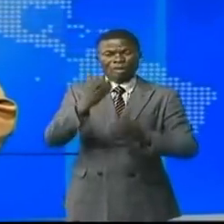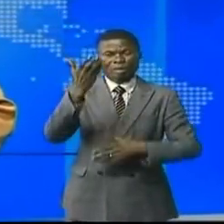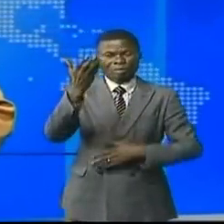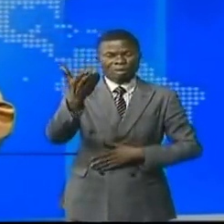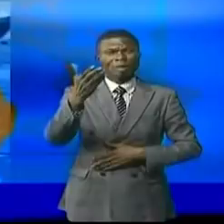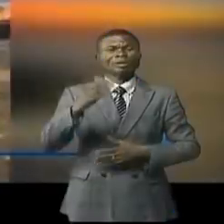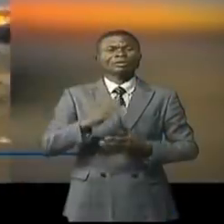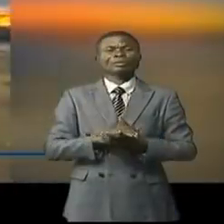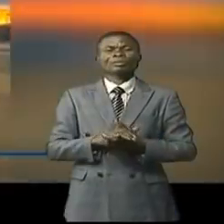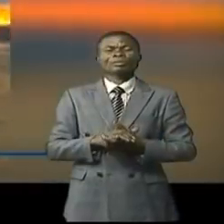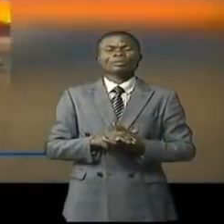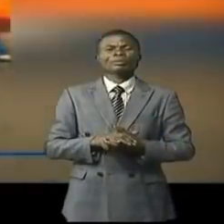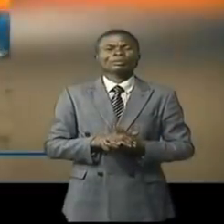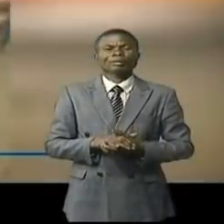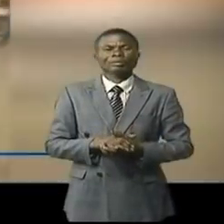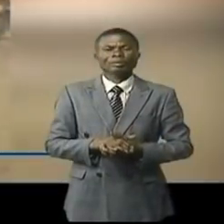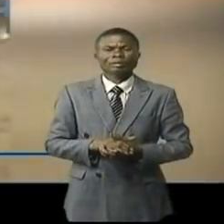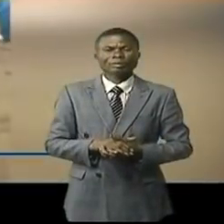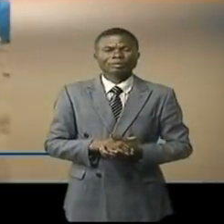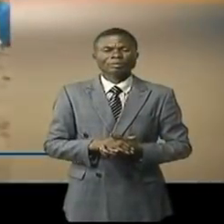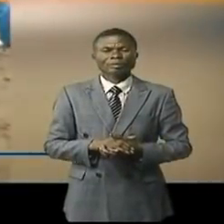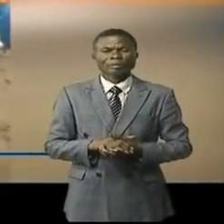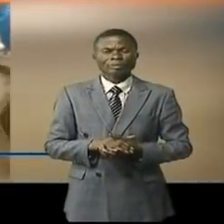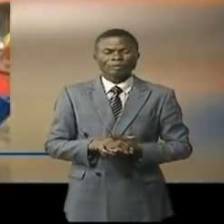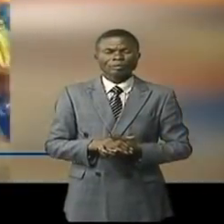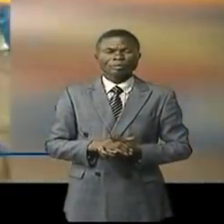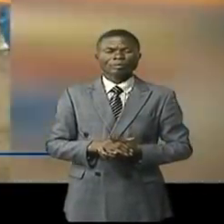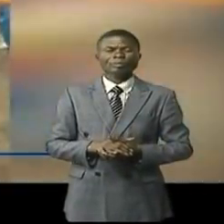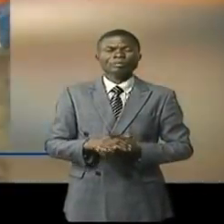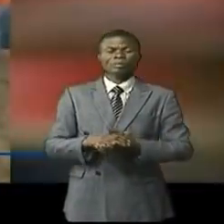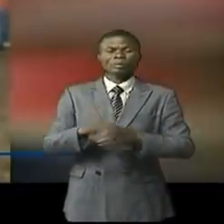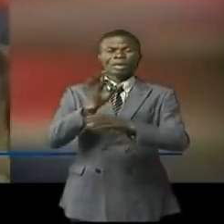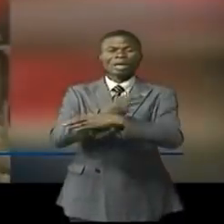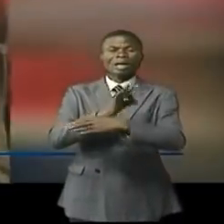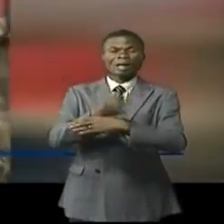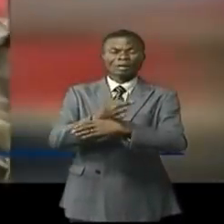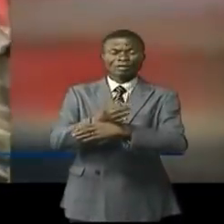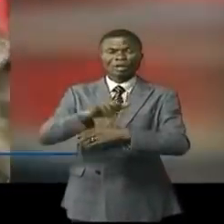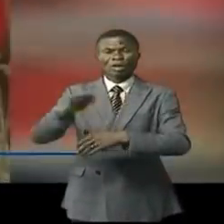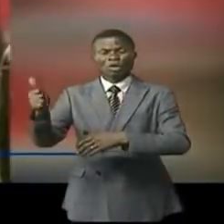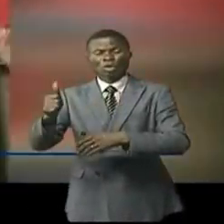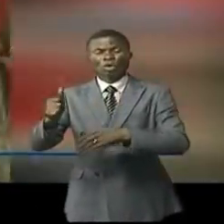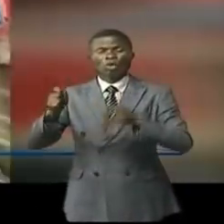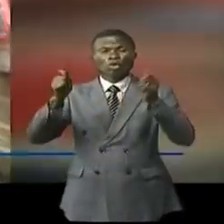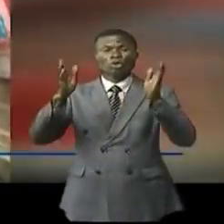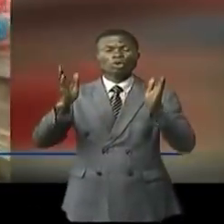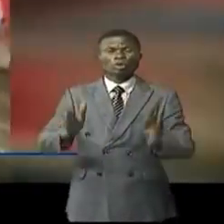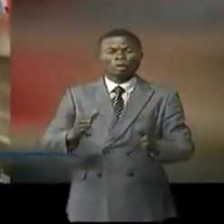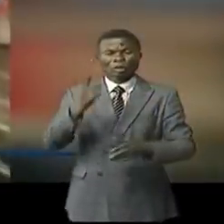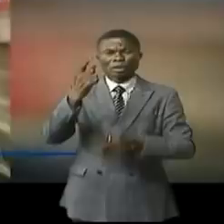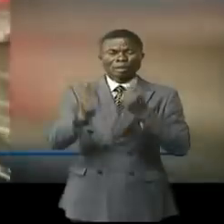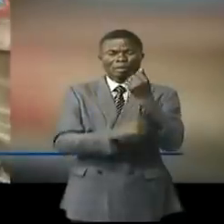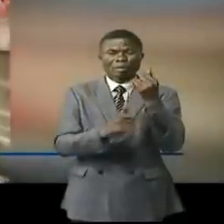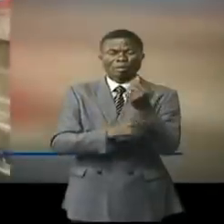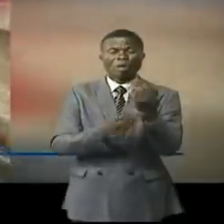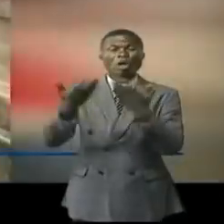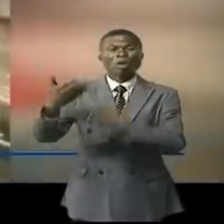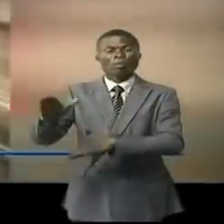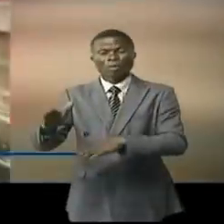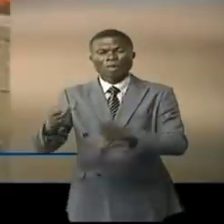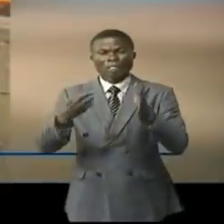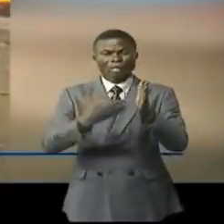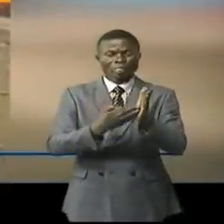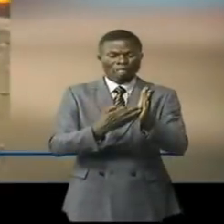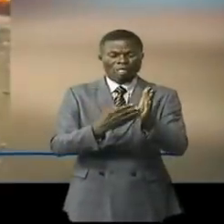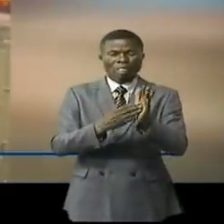Sakala. Au message relayé sur les réseaux sociaux par certains médias, une personne a perdu la vie et 9